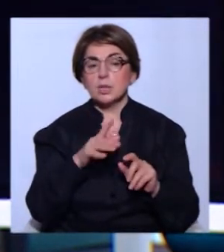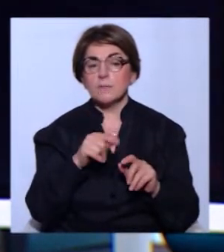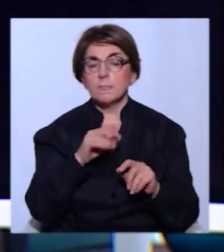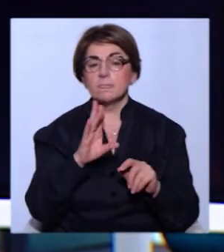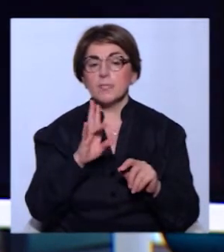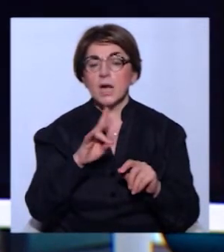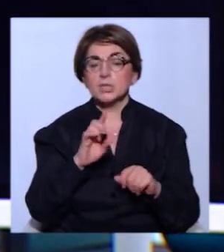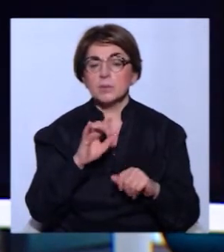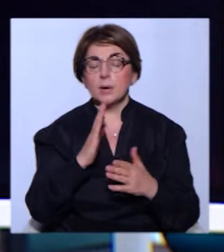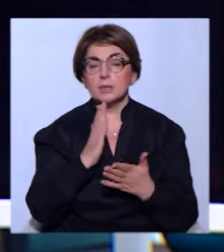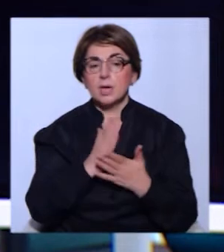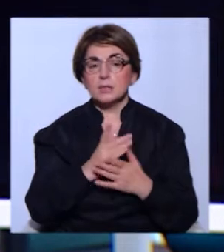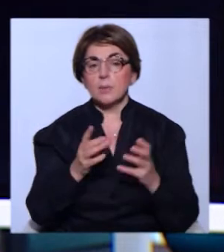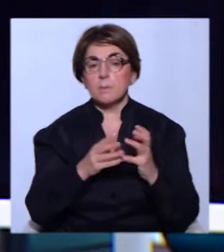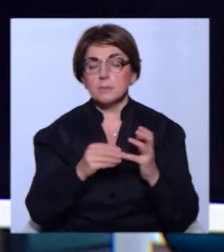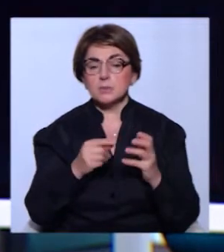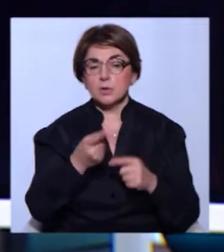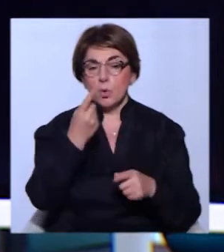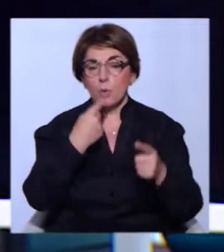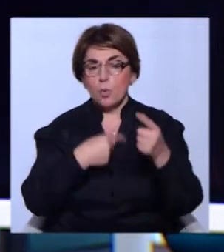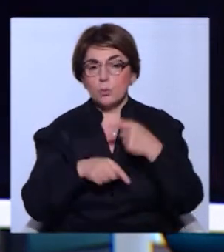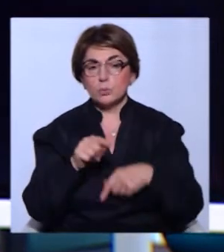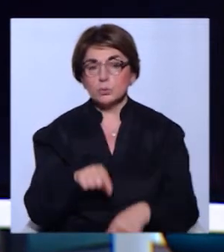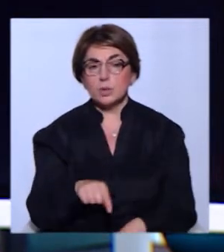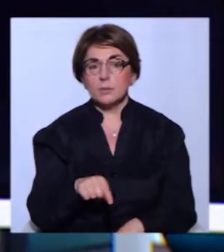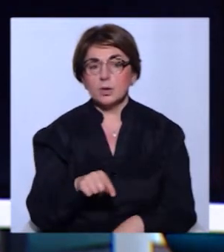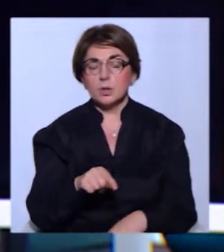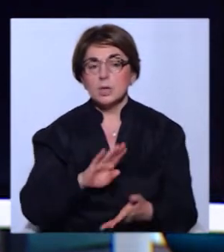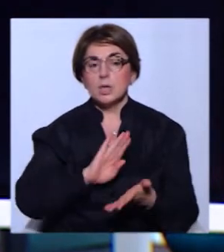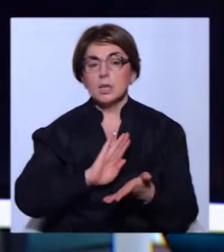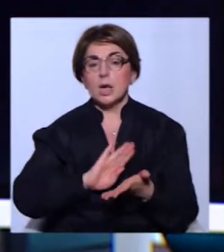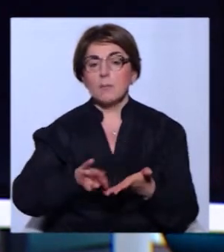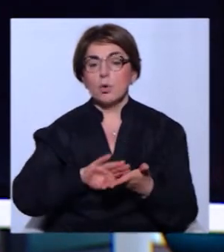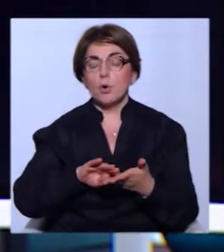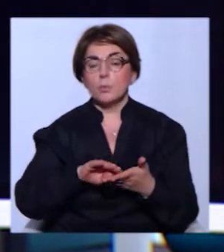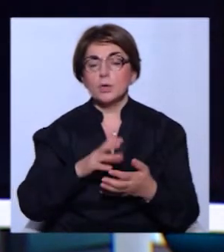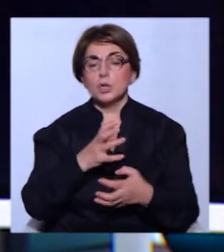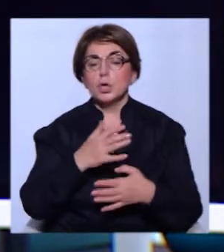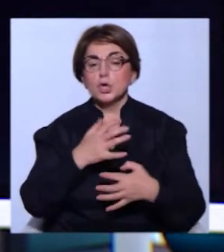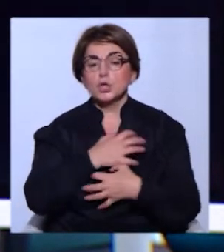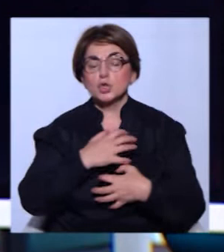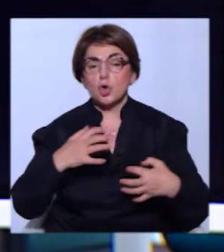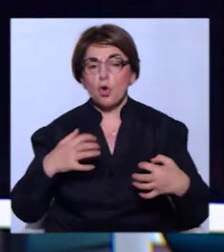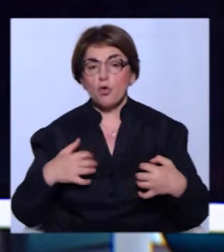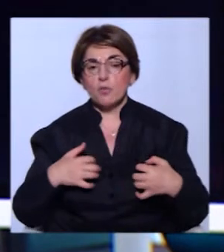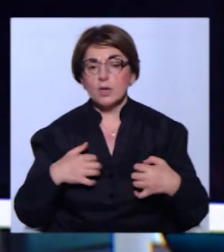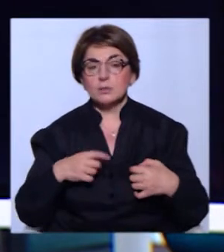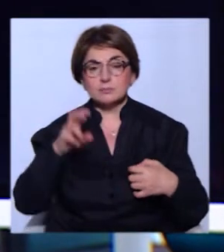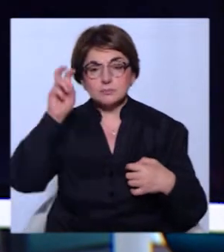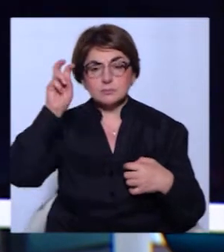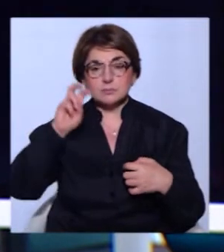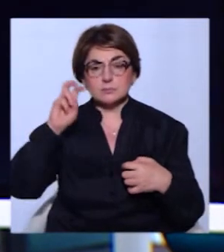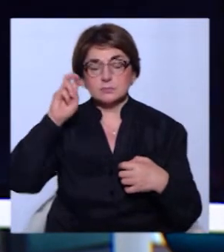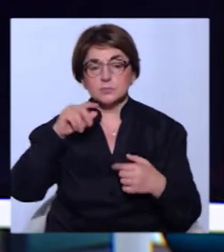ნახშირბადი ასევე ნიადაგს უბრუნდება გამოყოფილი ცხოველების მიერ გამოყოფილი